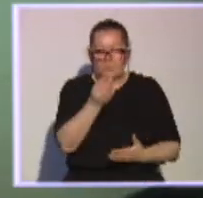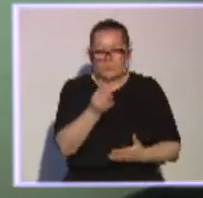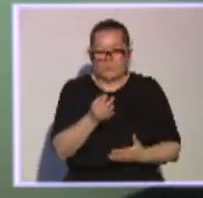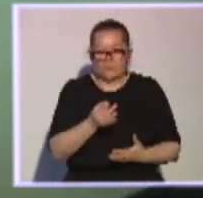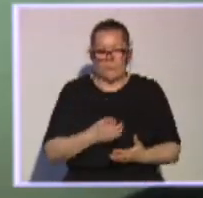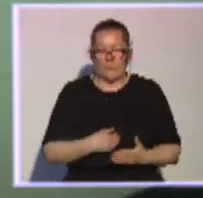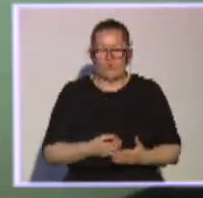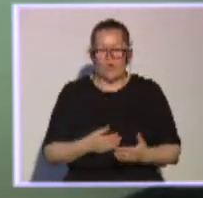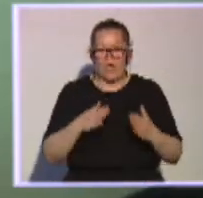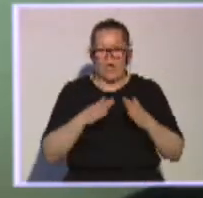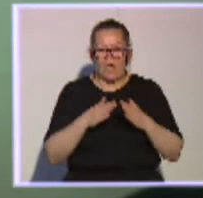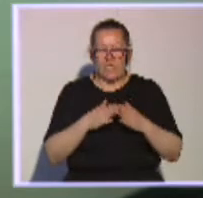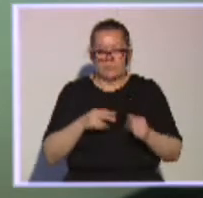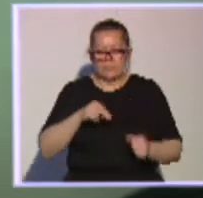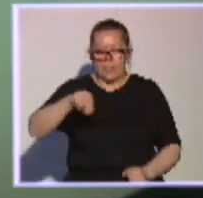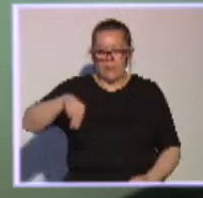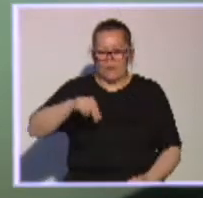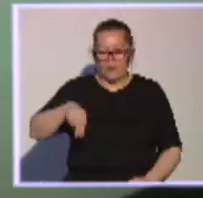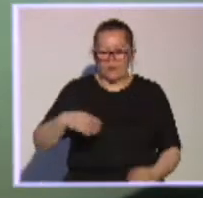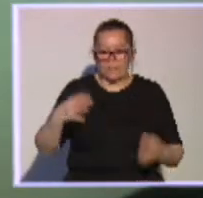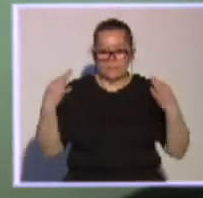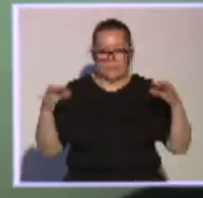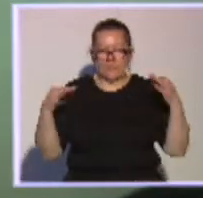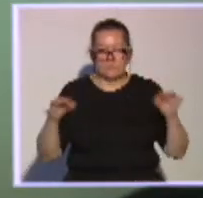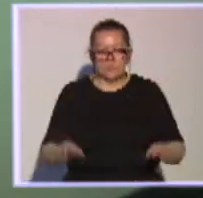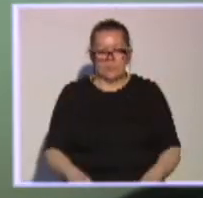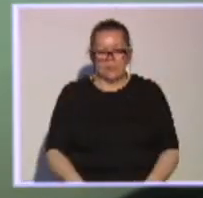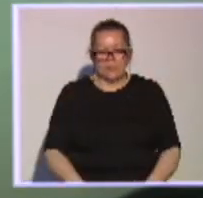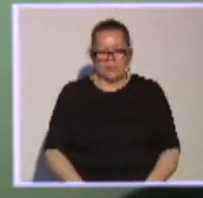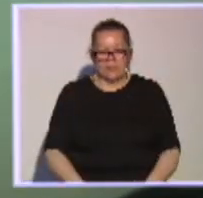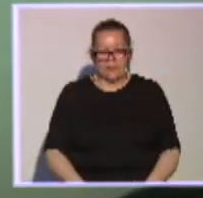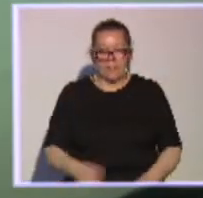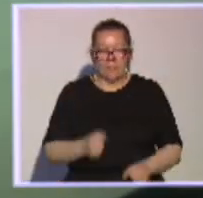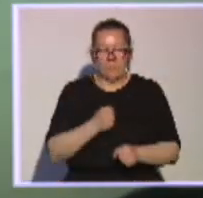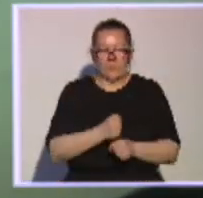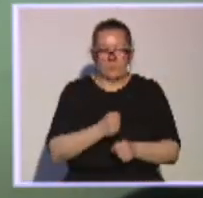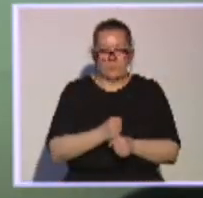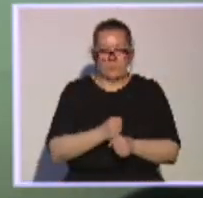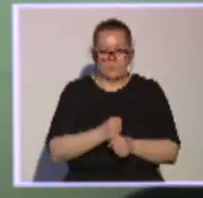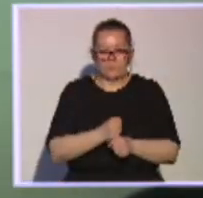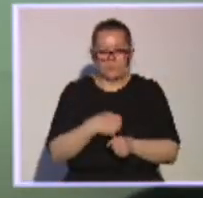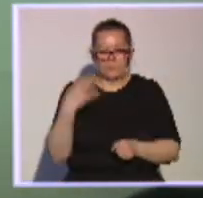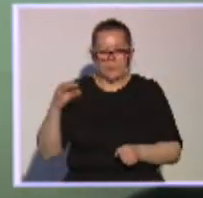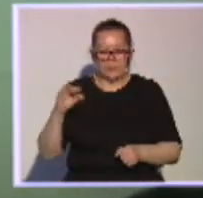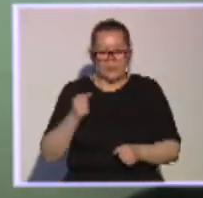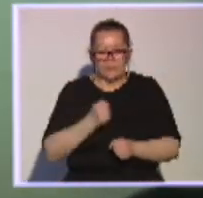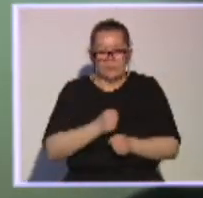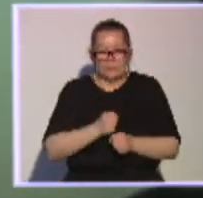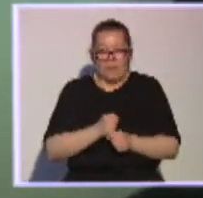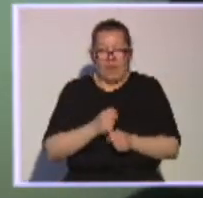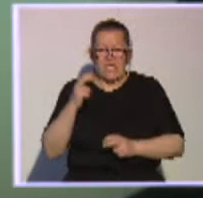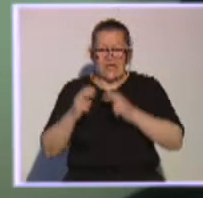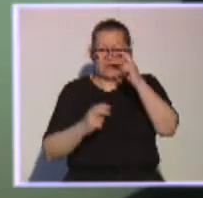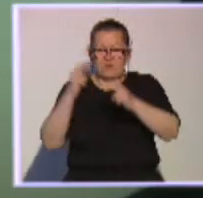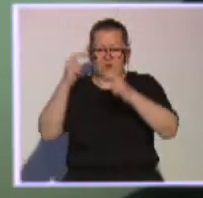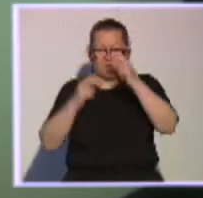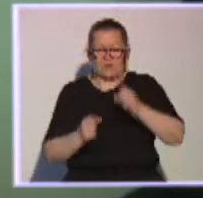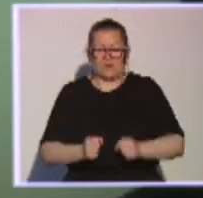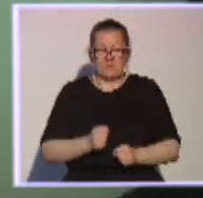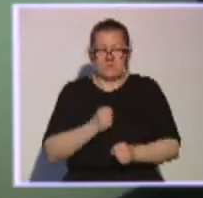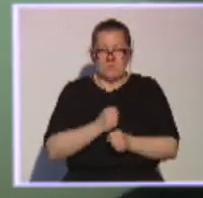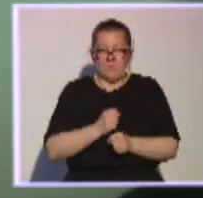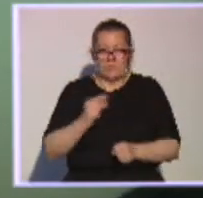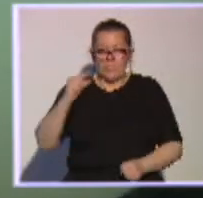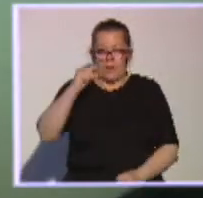toți au bucătării cu spații amenajate, iar produsul tradițional nu se face pe scară industrială. Există o cantitate